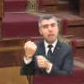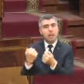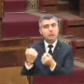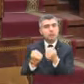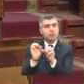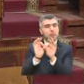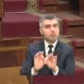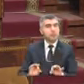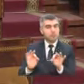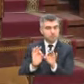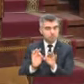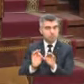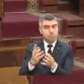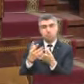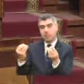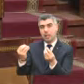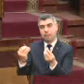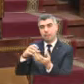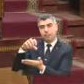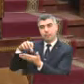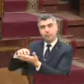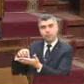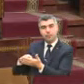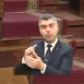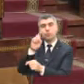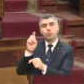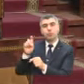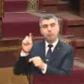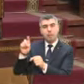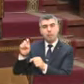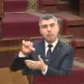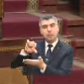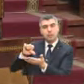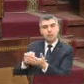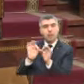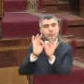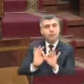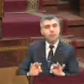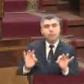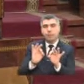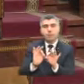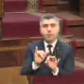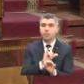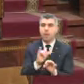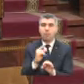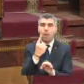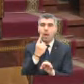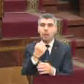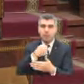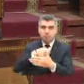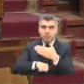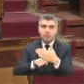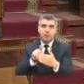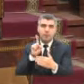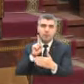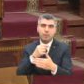على ذلك أن جميع مستوصفات الجماعات القروية بالإقليم ما كتوفرش ولو على قابلة واحدة.